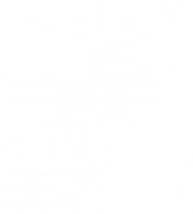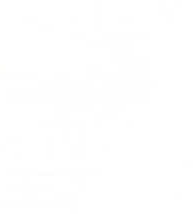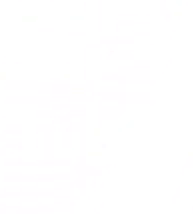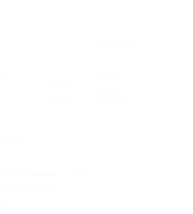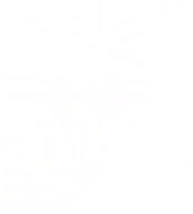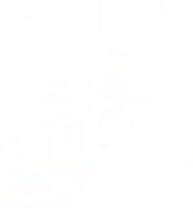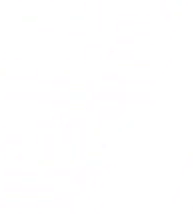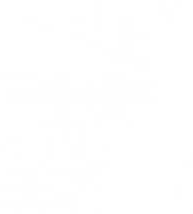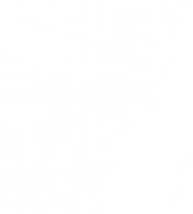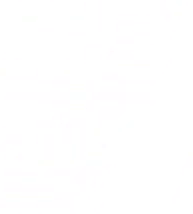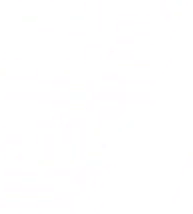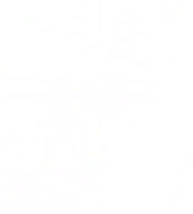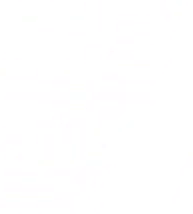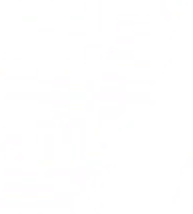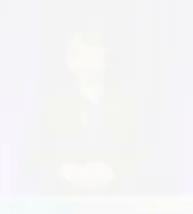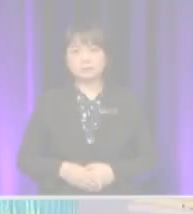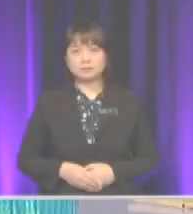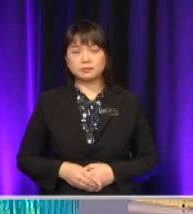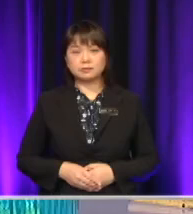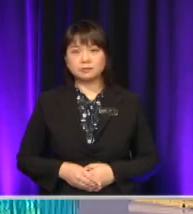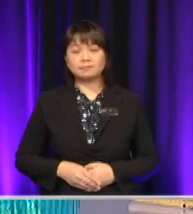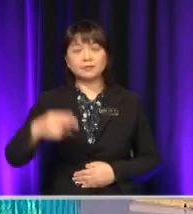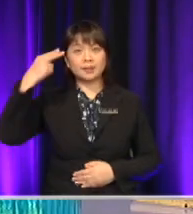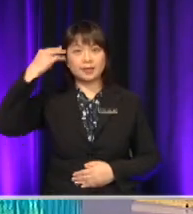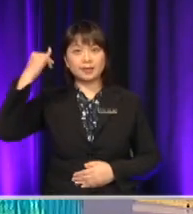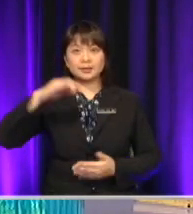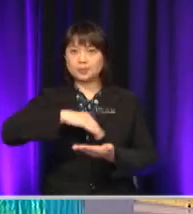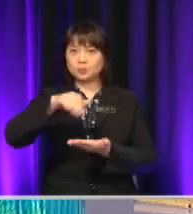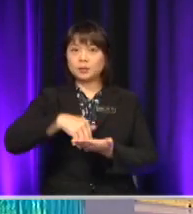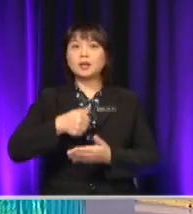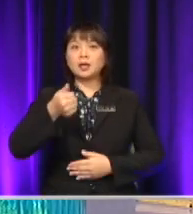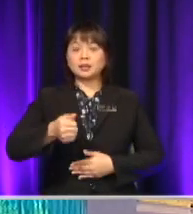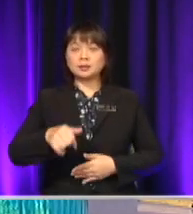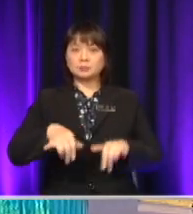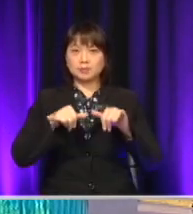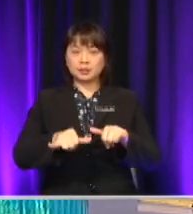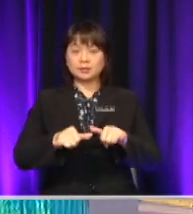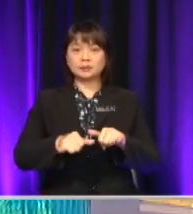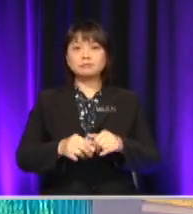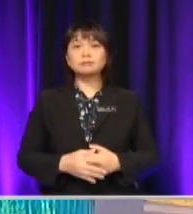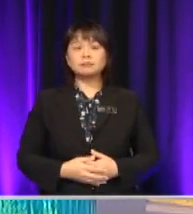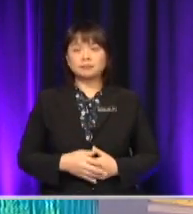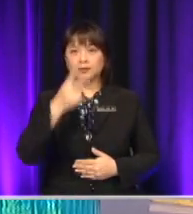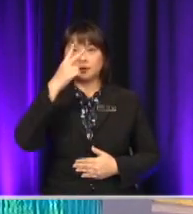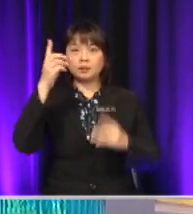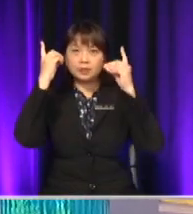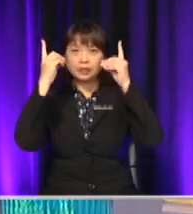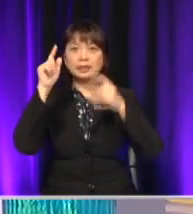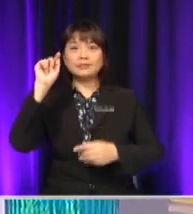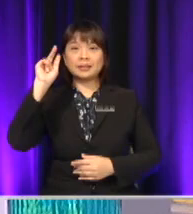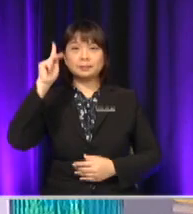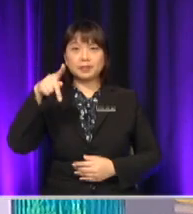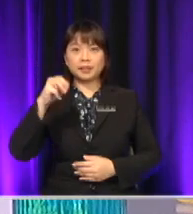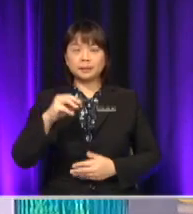Didik TV KPM. Hai semua, anda masih menonton Didik TV KPM dalam slot menengah